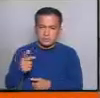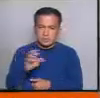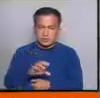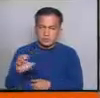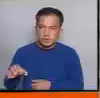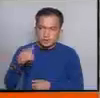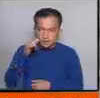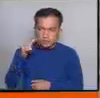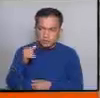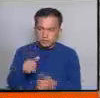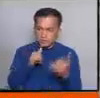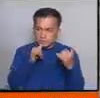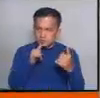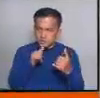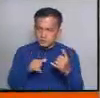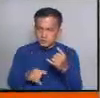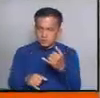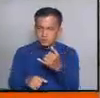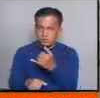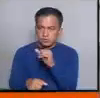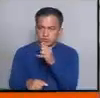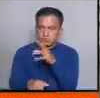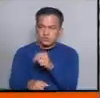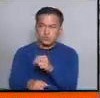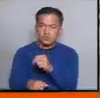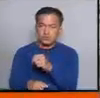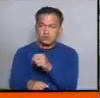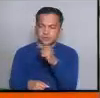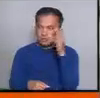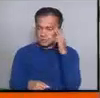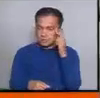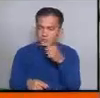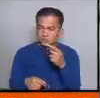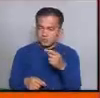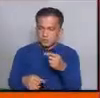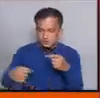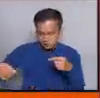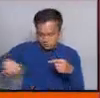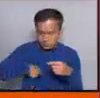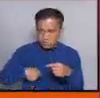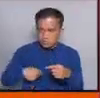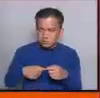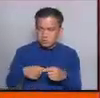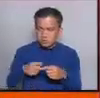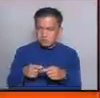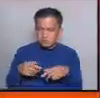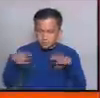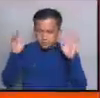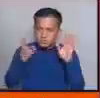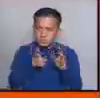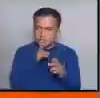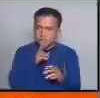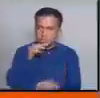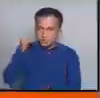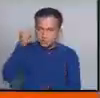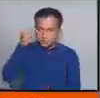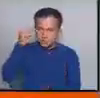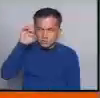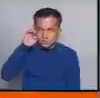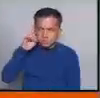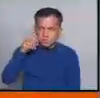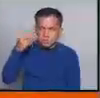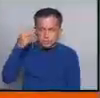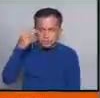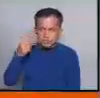Pero ang kainuman niyang si Junjun Recto hindi na nakaligtas dahil sa saksak sa dibdib. Agad namang sumuko ang sospekta si Joseph Elmer